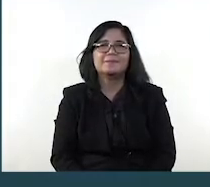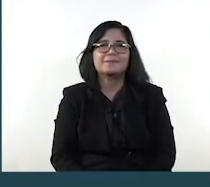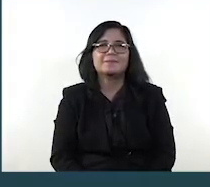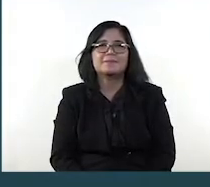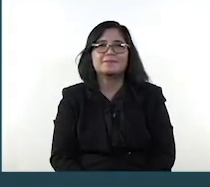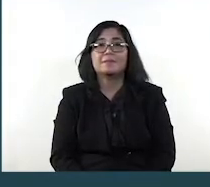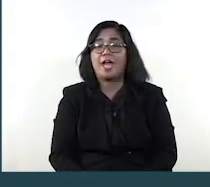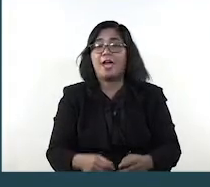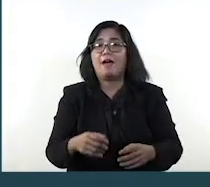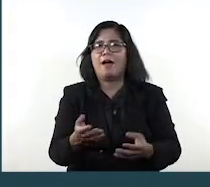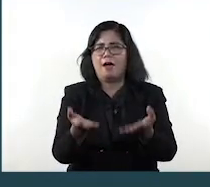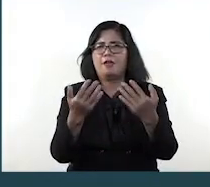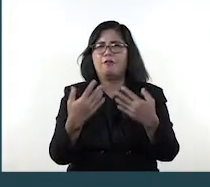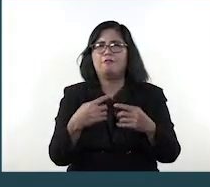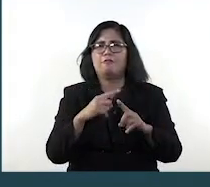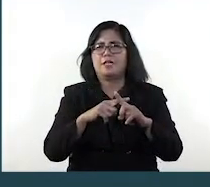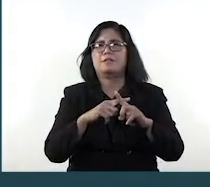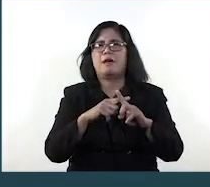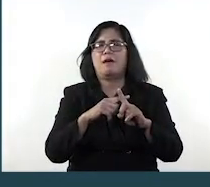set kamar